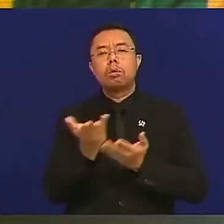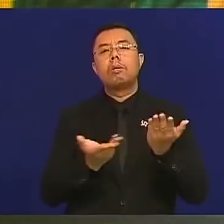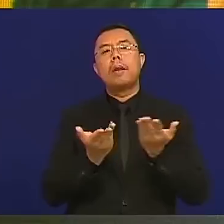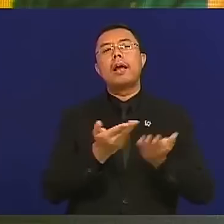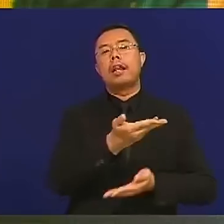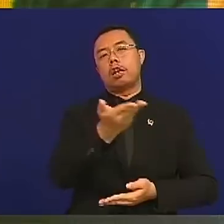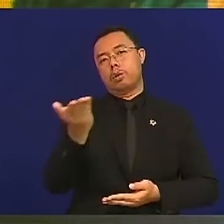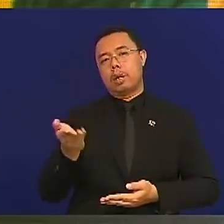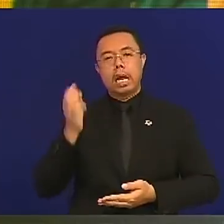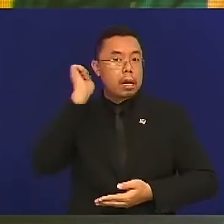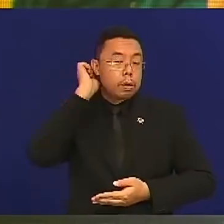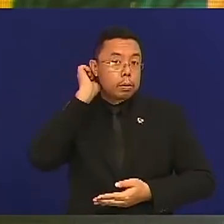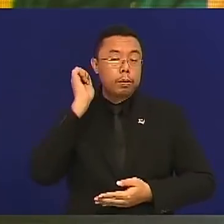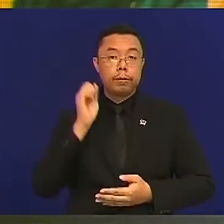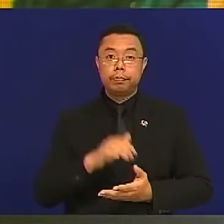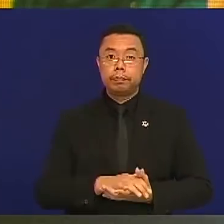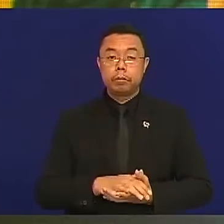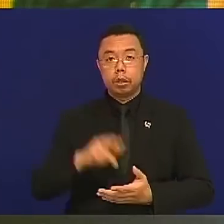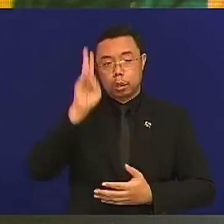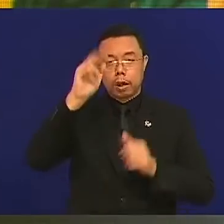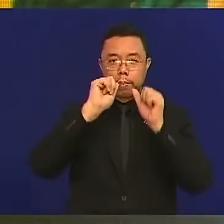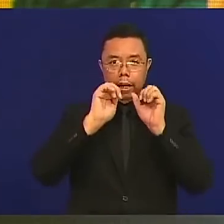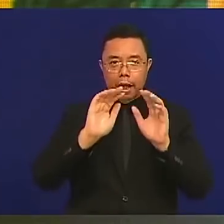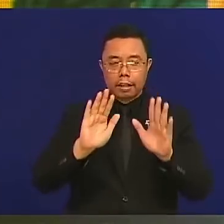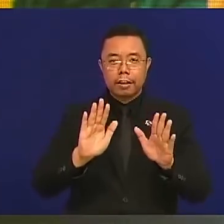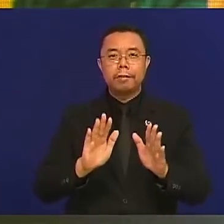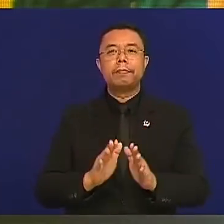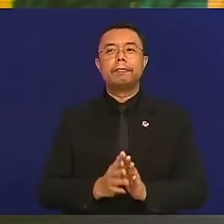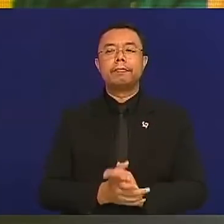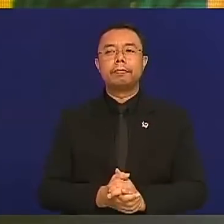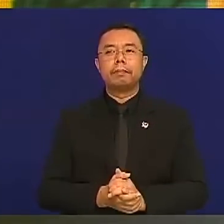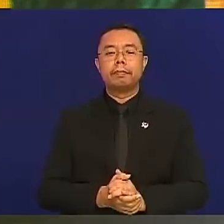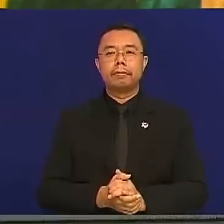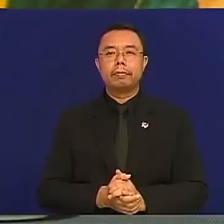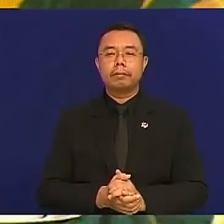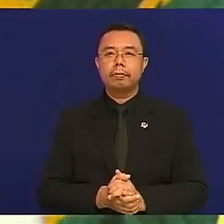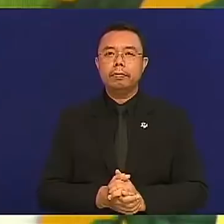pelayanan saudara, ibu-ibu. Tuhan memberkati.